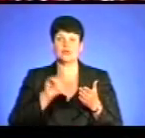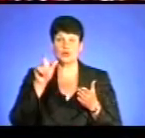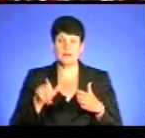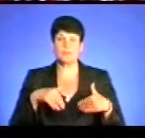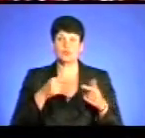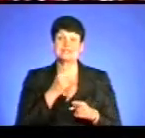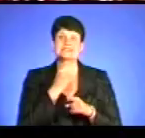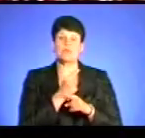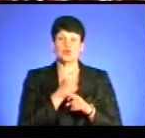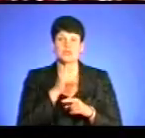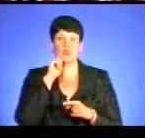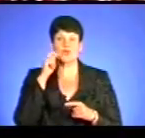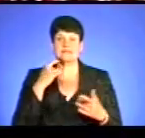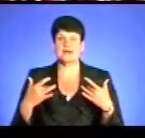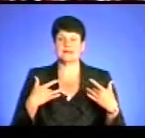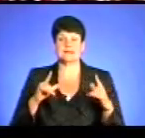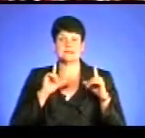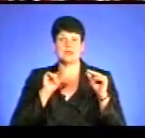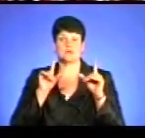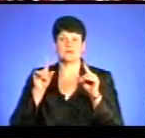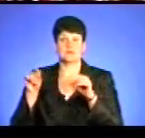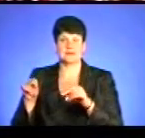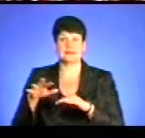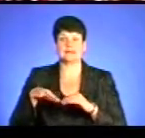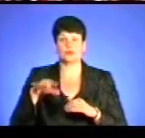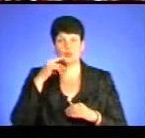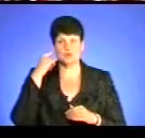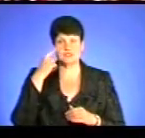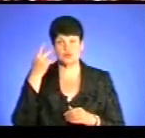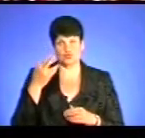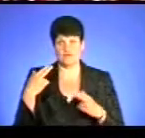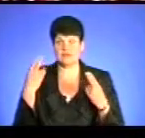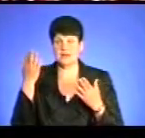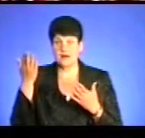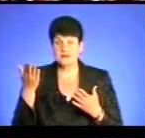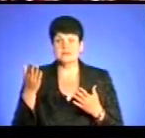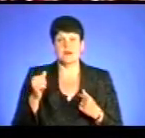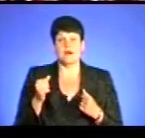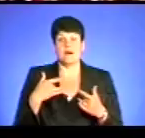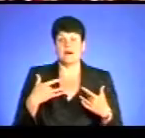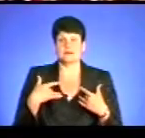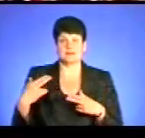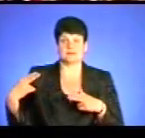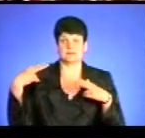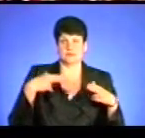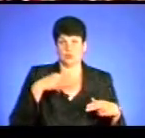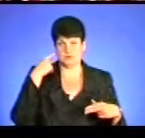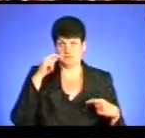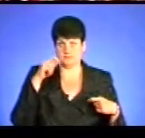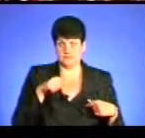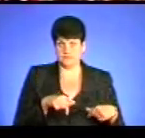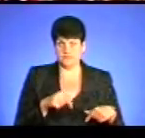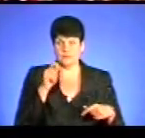заборонити українським артистам гастролювати на території Російської Федерації, артистам з Росії на території України.